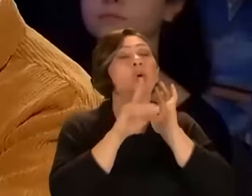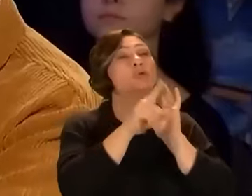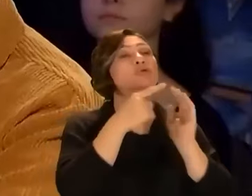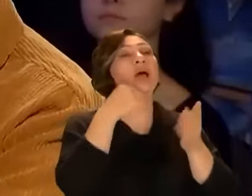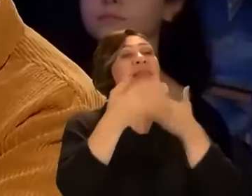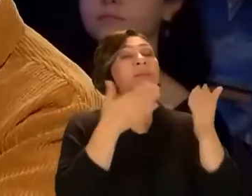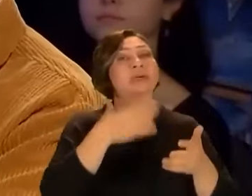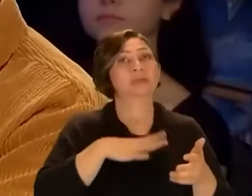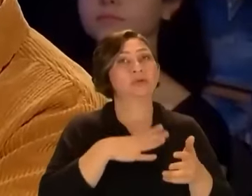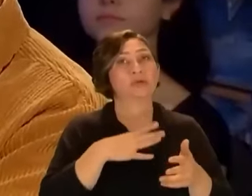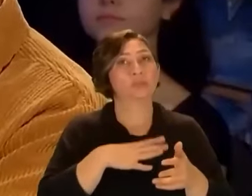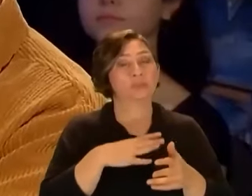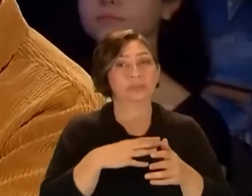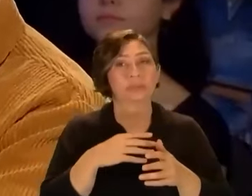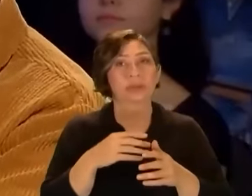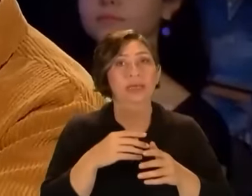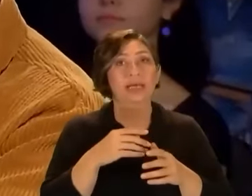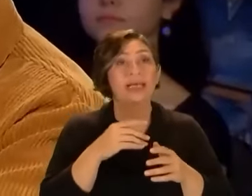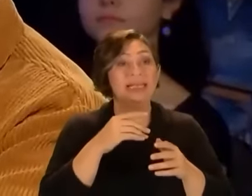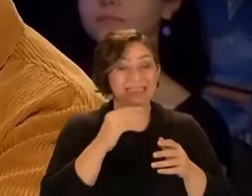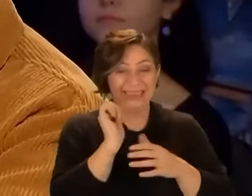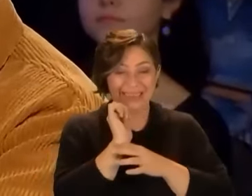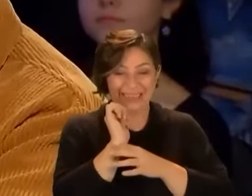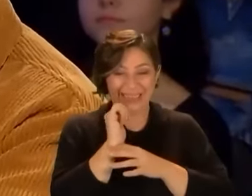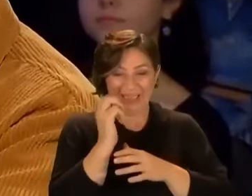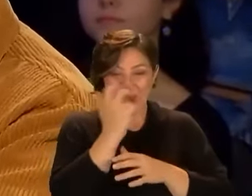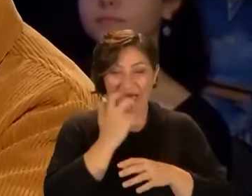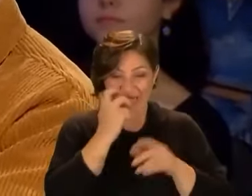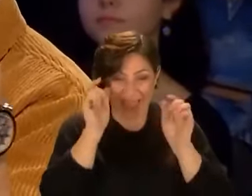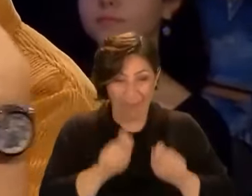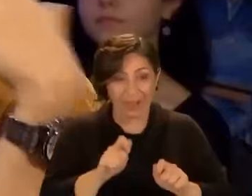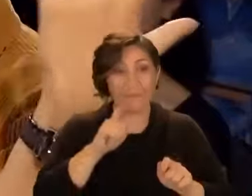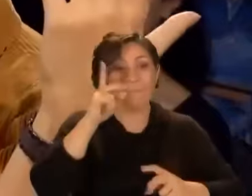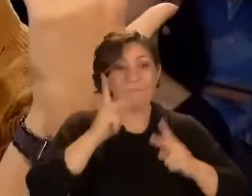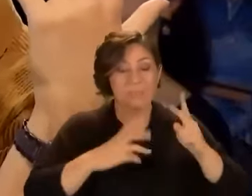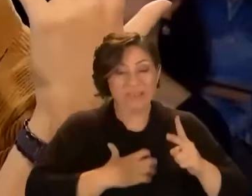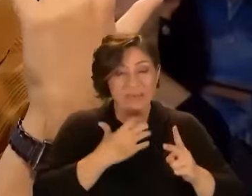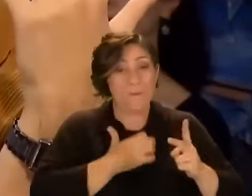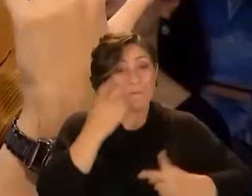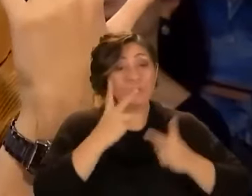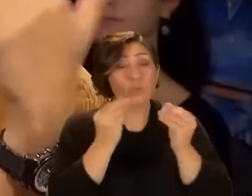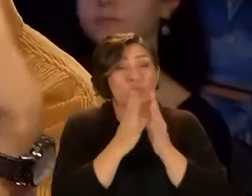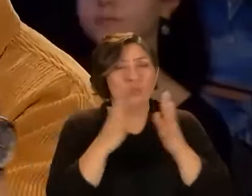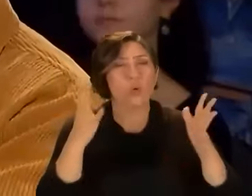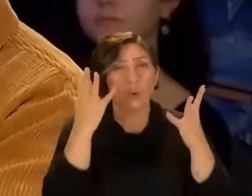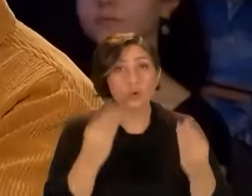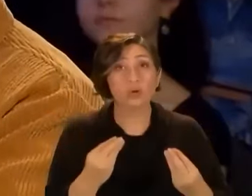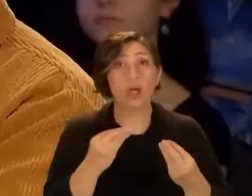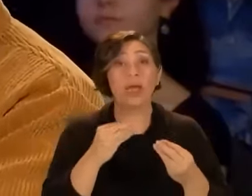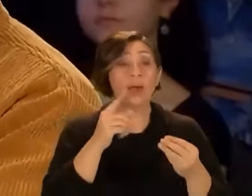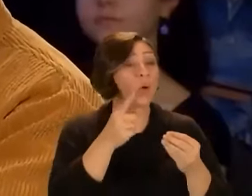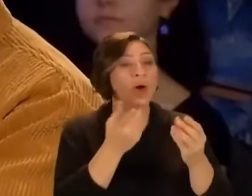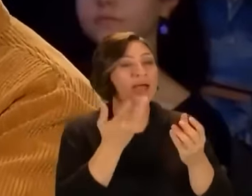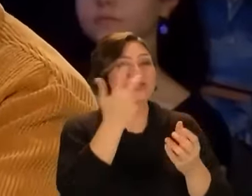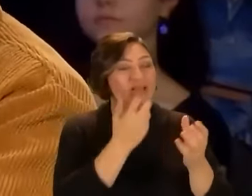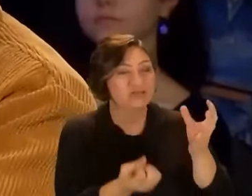orada şunu anlatmak bir istiyorum. Bir rehabiliter sorusu. Sanat üretirken çile bazen çok büyük olduğunda ortaya çıkan